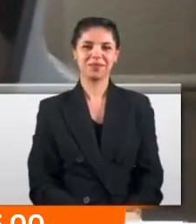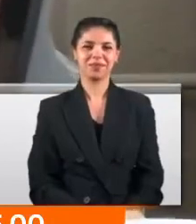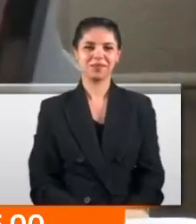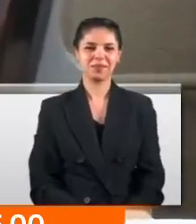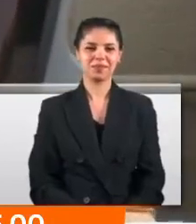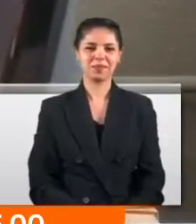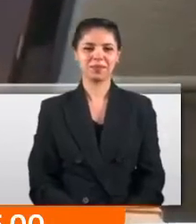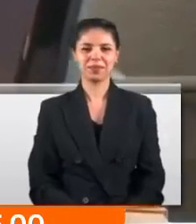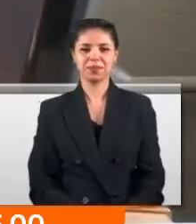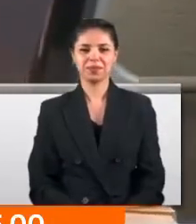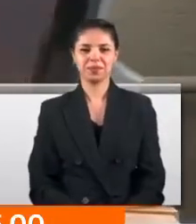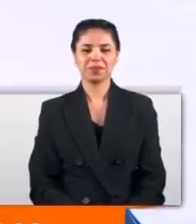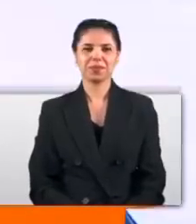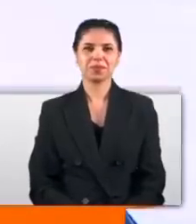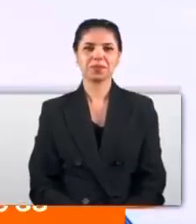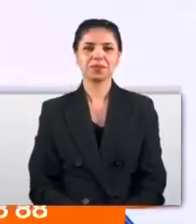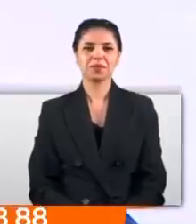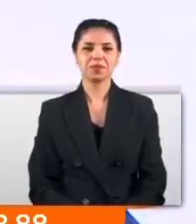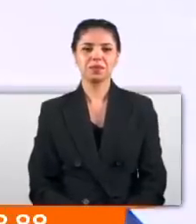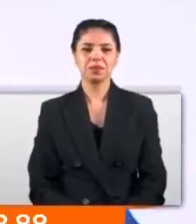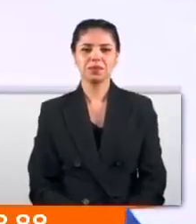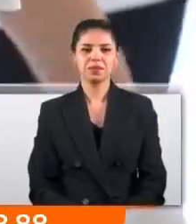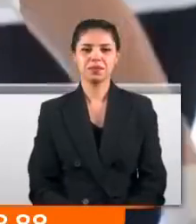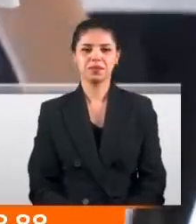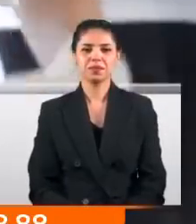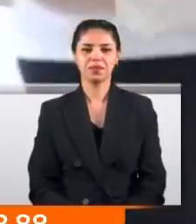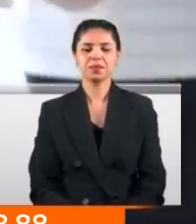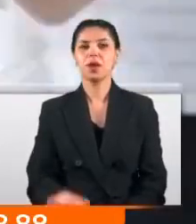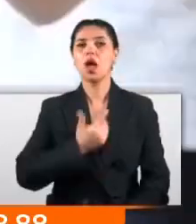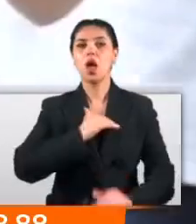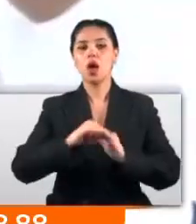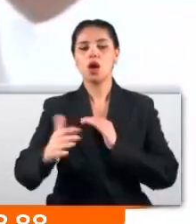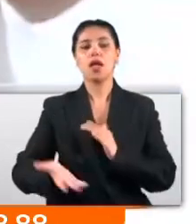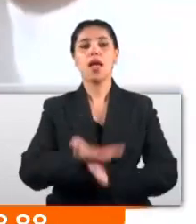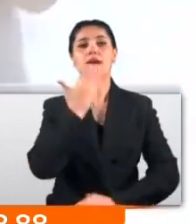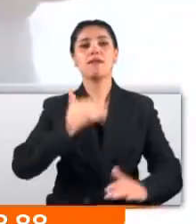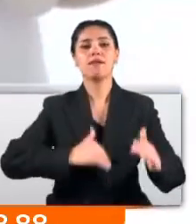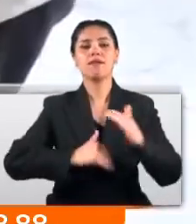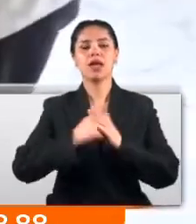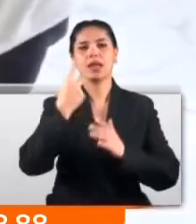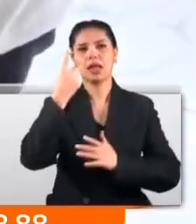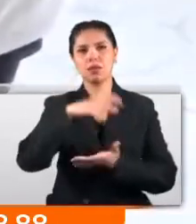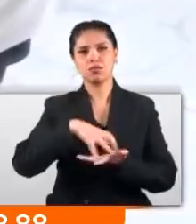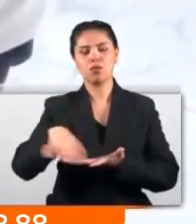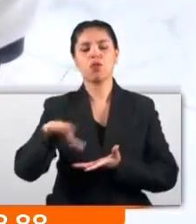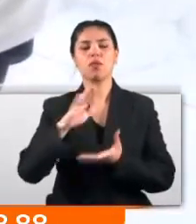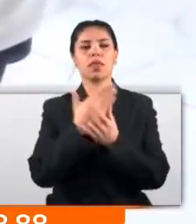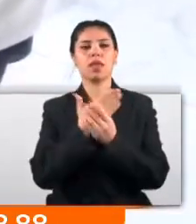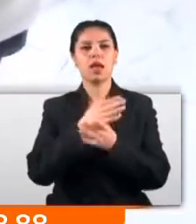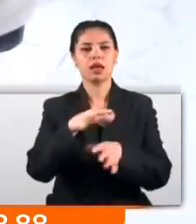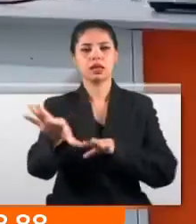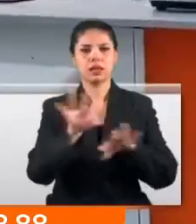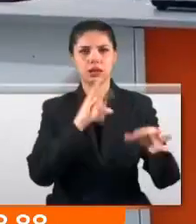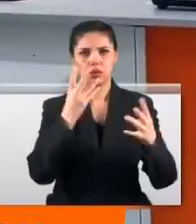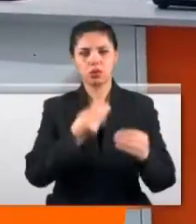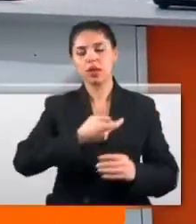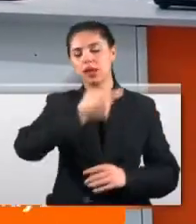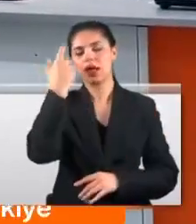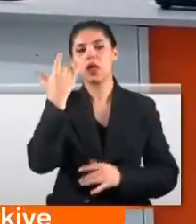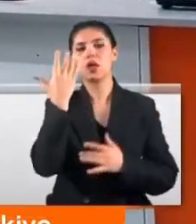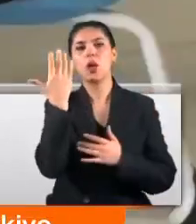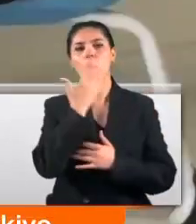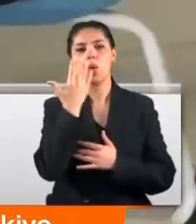bilgisayara giriş dersleri verilecek. Gayet iyi, çok güzel. Öğrenciler en fazla 2 alanda ders seçebilecek. Yaz okulu kapsamında